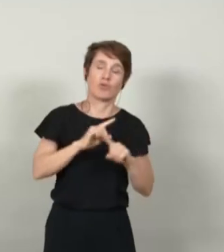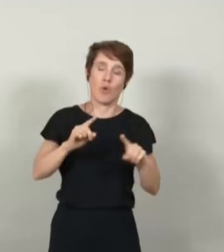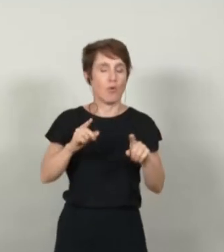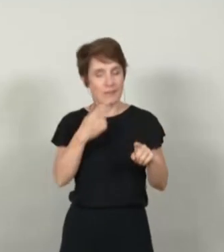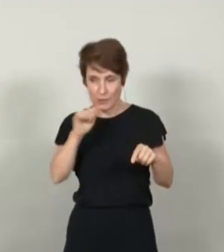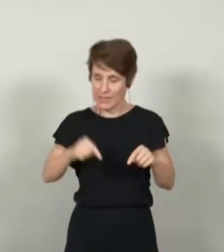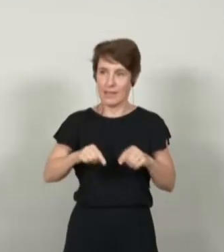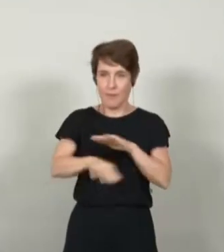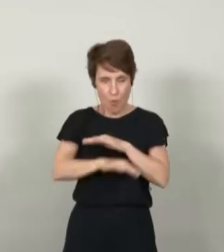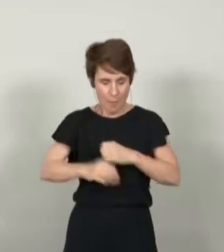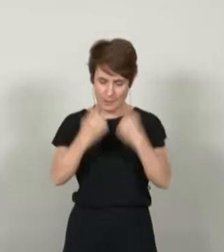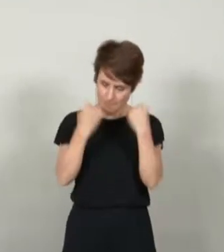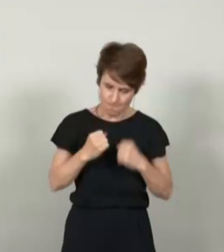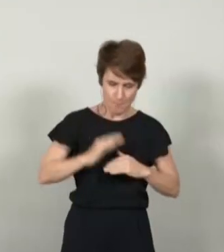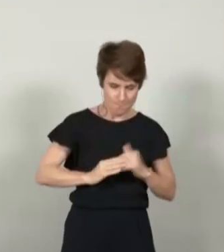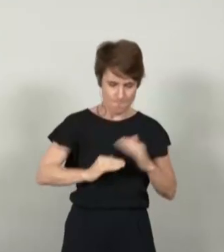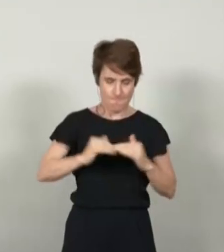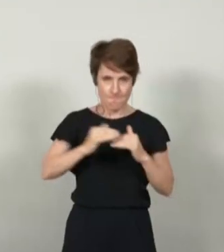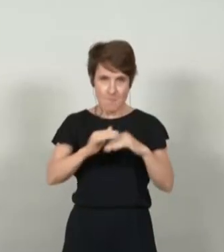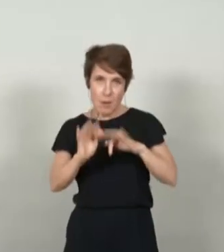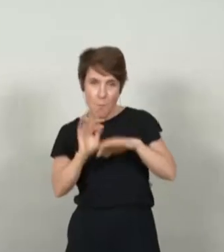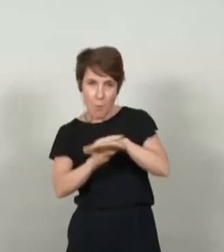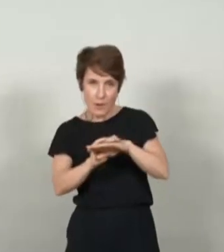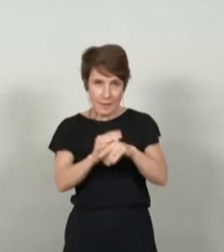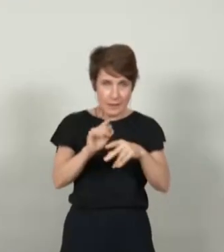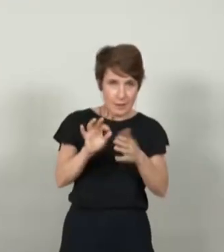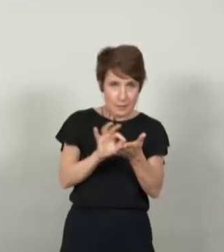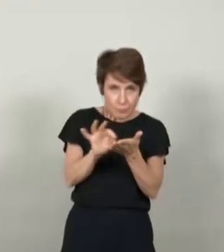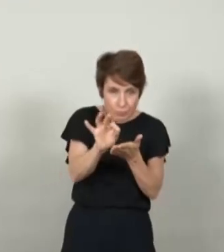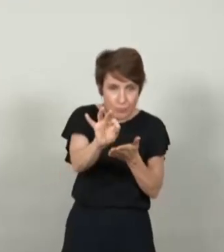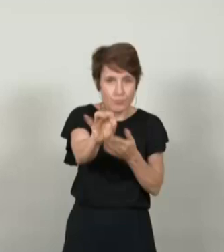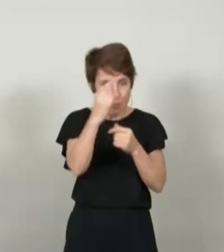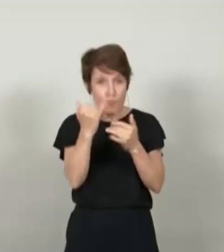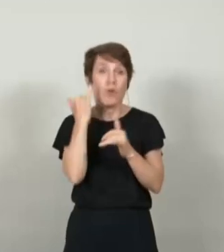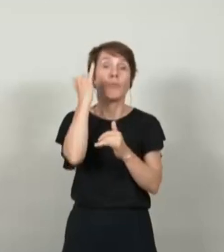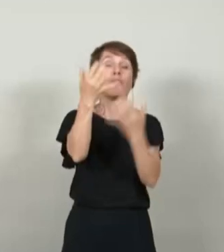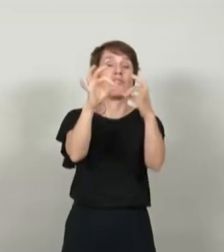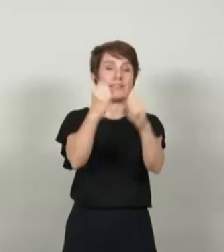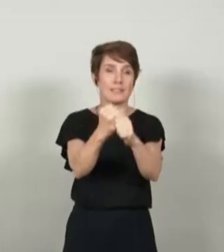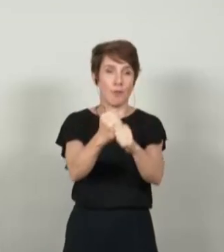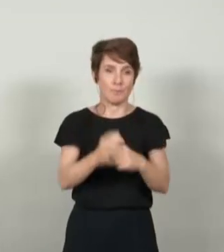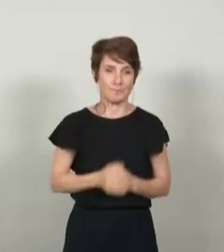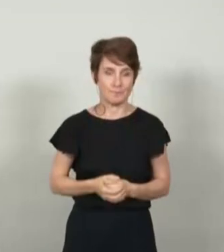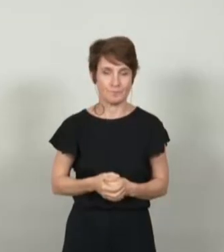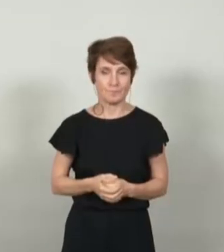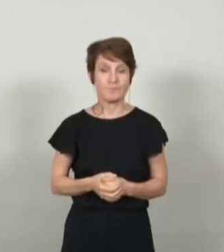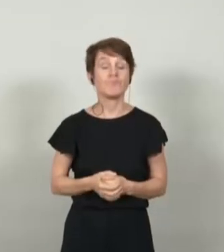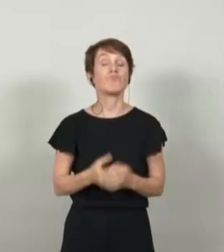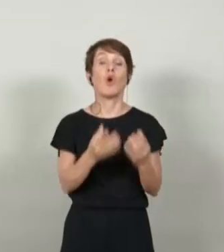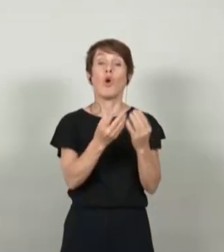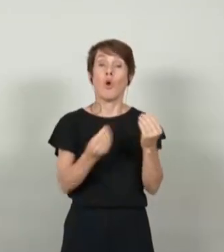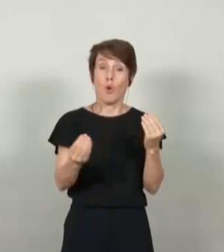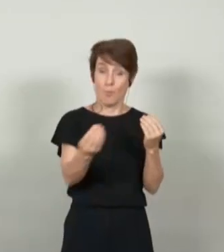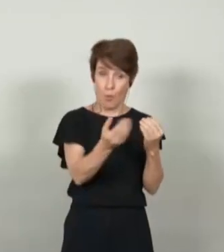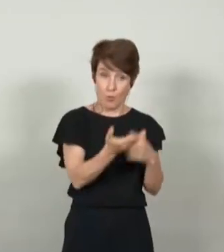publiques en termes de transition que nous pouvons conduire durant les 10 prochaines années au-delà de la population nous faisons également